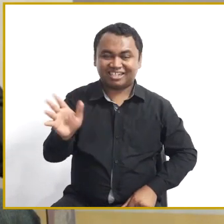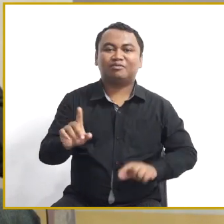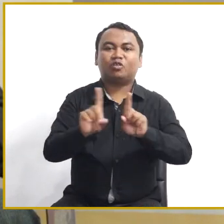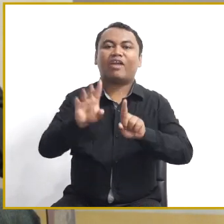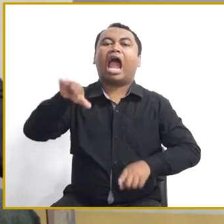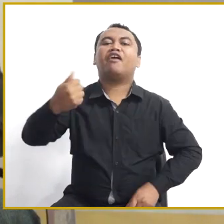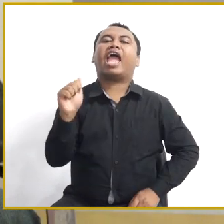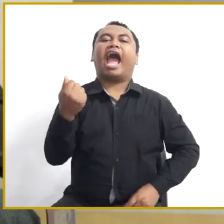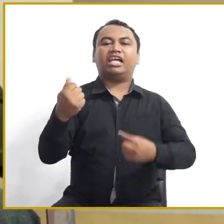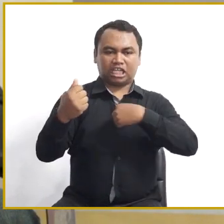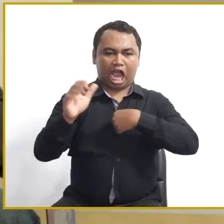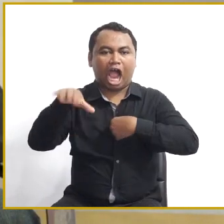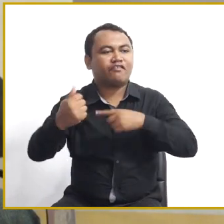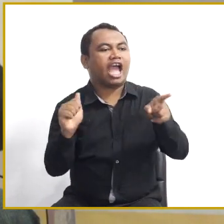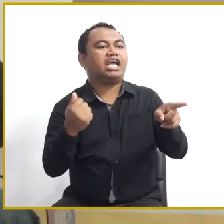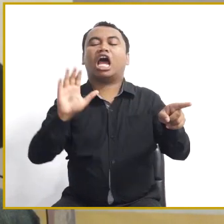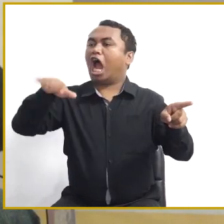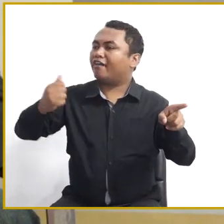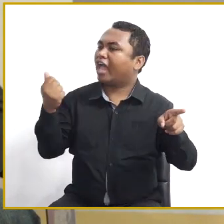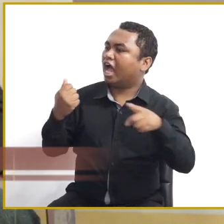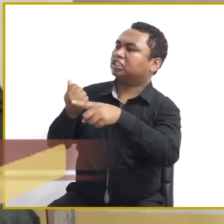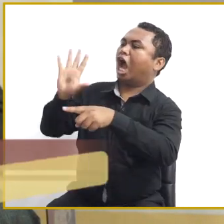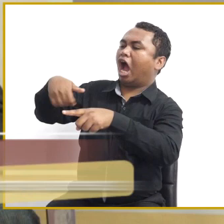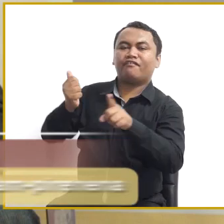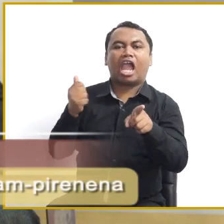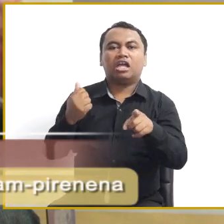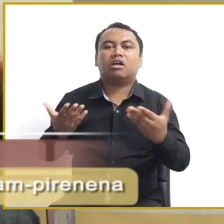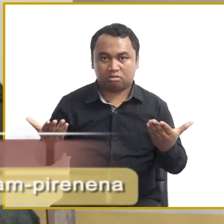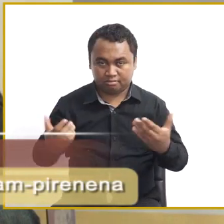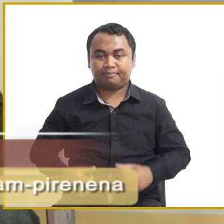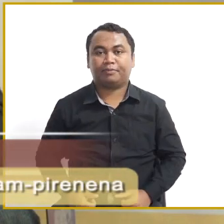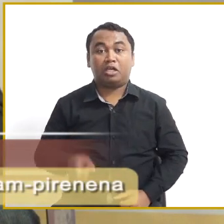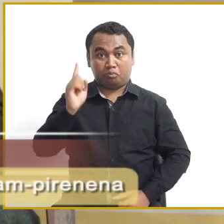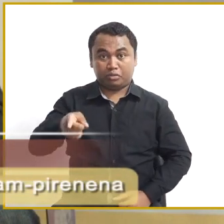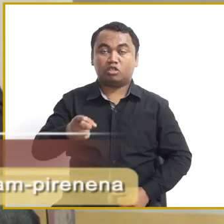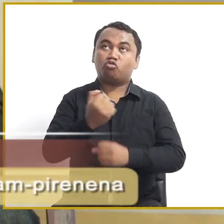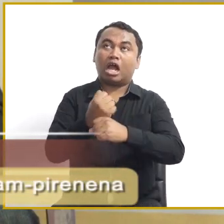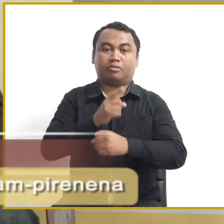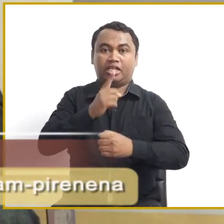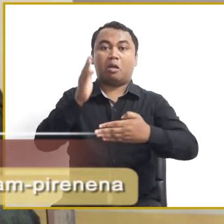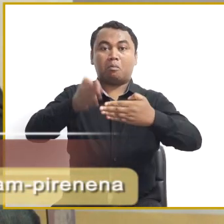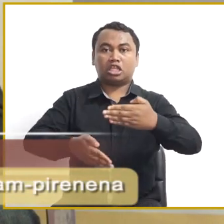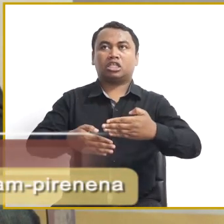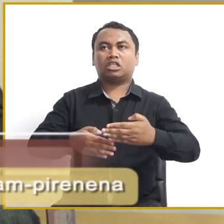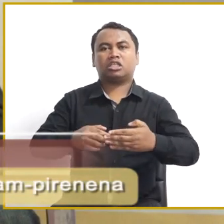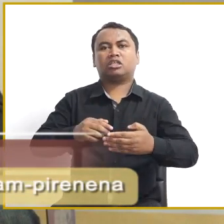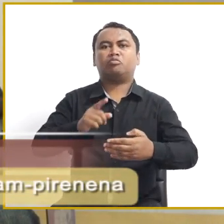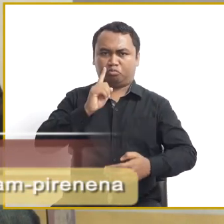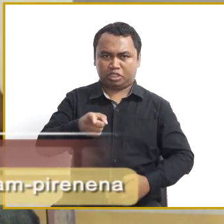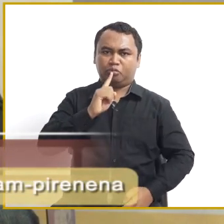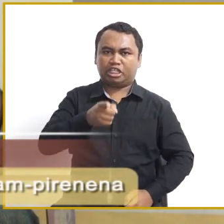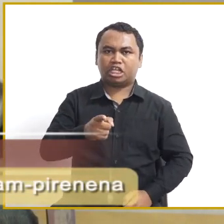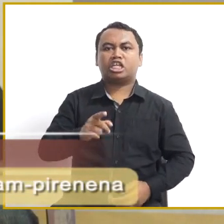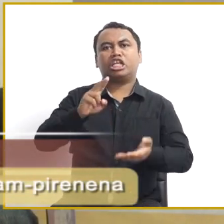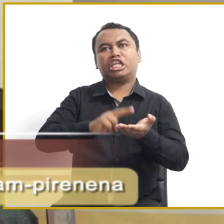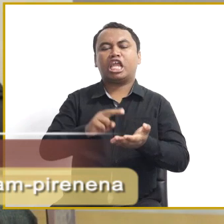fiaviany ny tsiraray ary samy manana ny kolotsaina misy ary rehefa maty dia mbola hoe maty ny andriana nefa tsika tsy